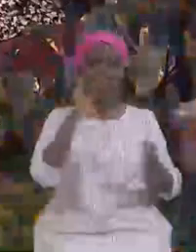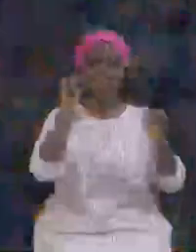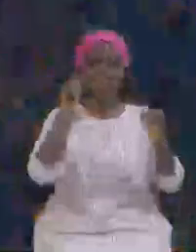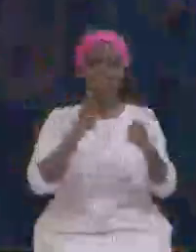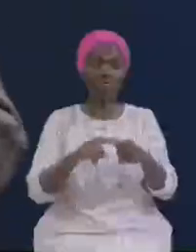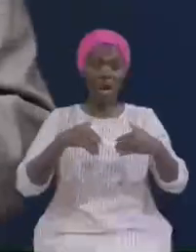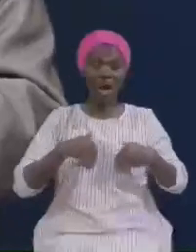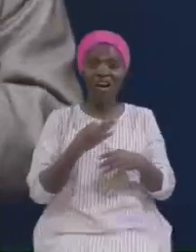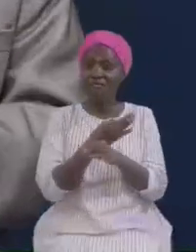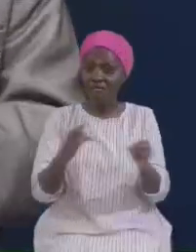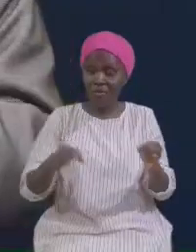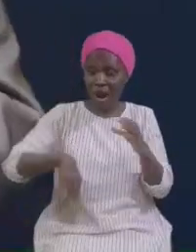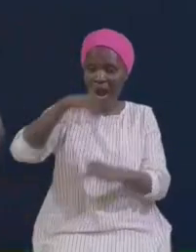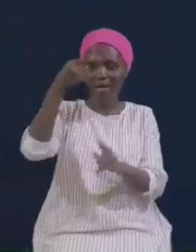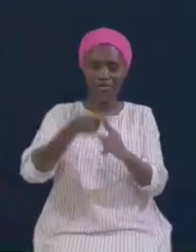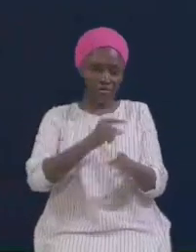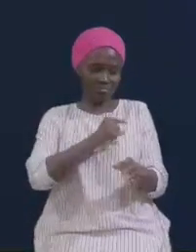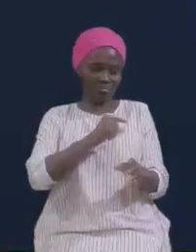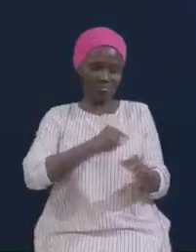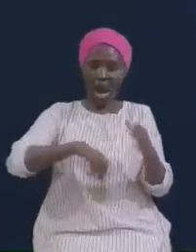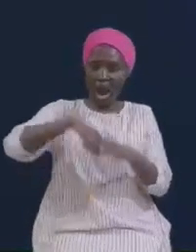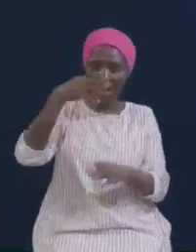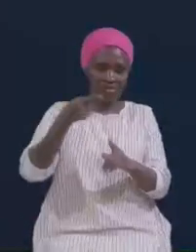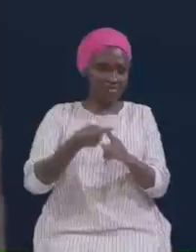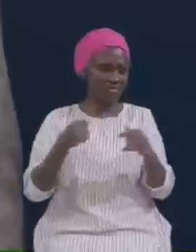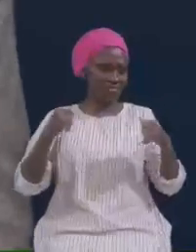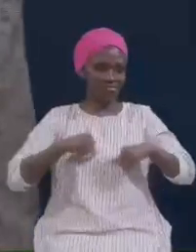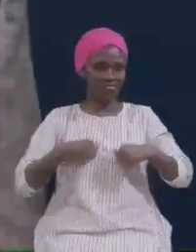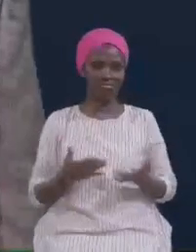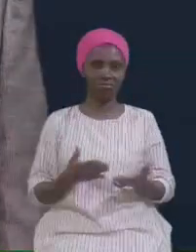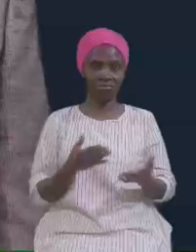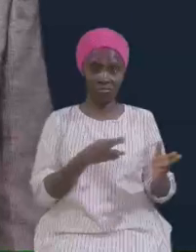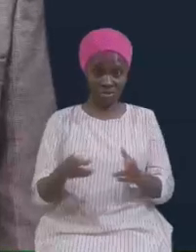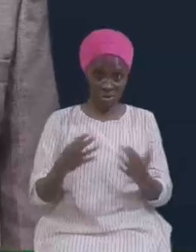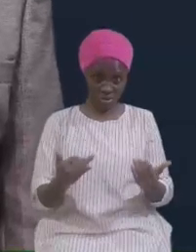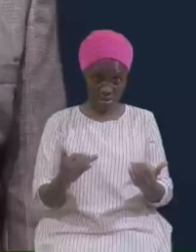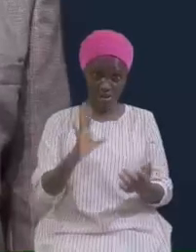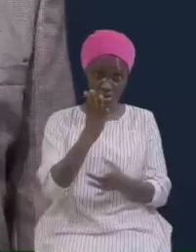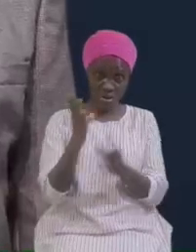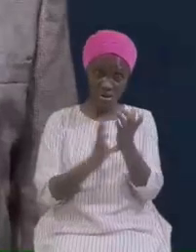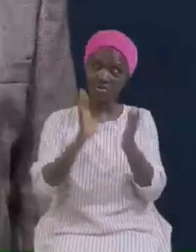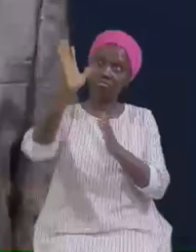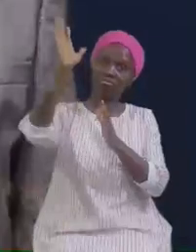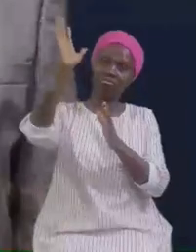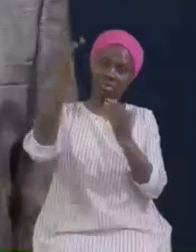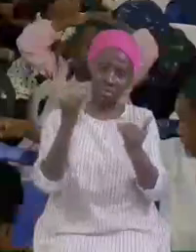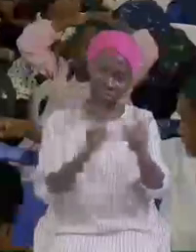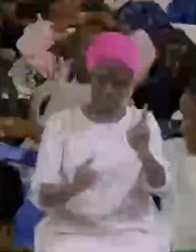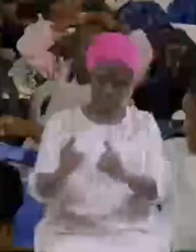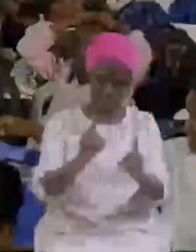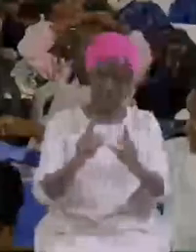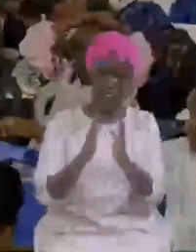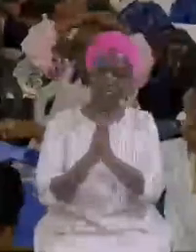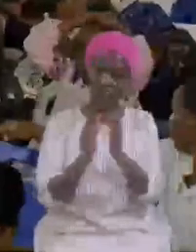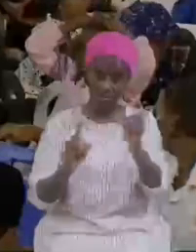libération de la culpabilité, de la condamnation. N'importe où tu es, tu lèves une main, tu dis, Seigneur Jésus, je suis